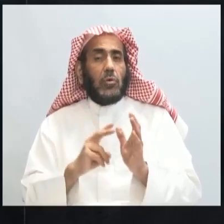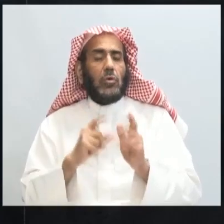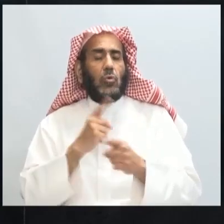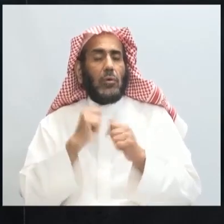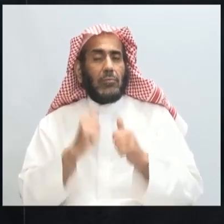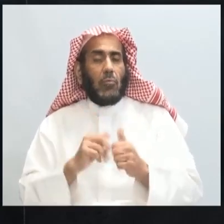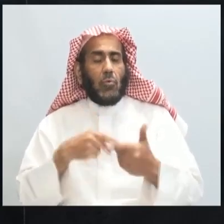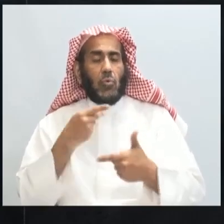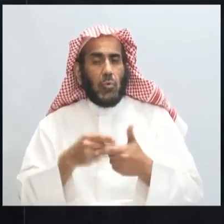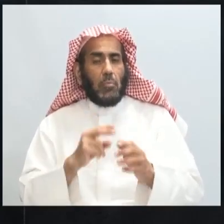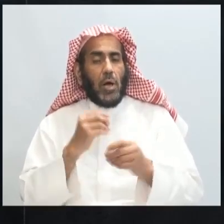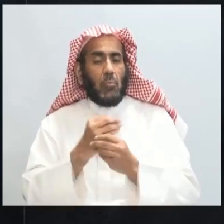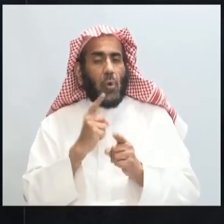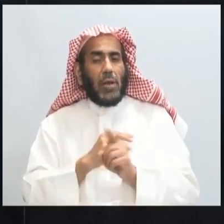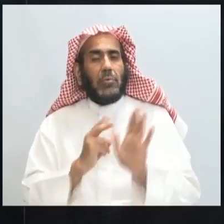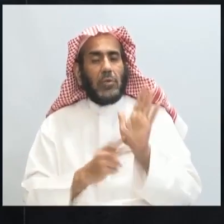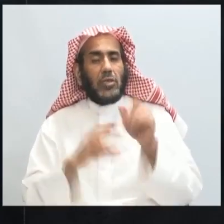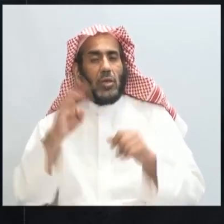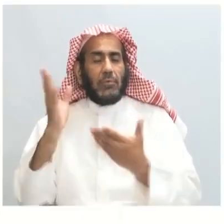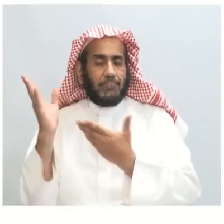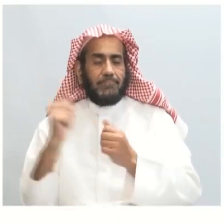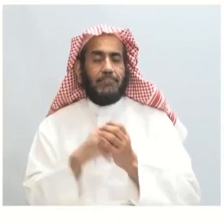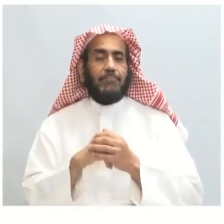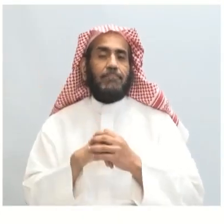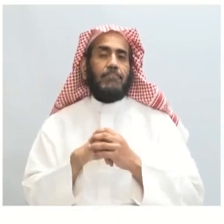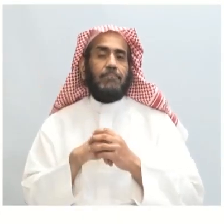وطالباتي ثم ساستعرض معكم الاجابات